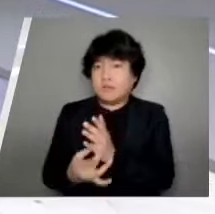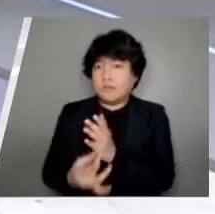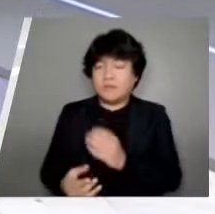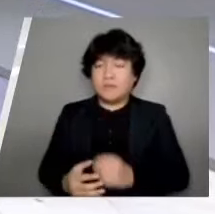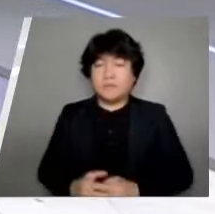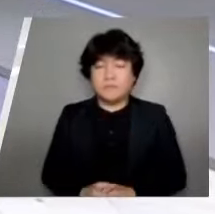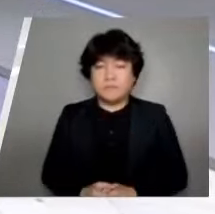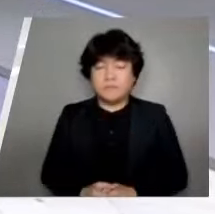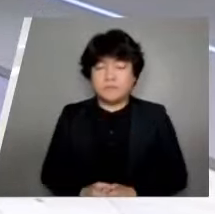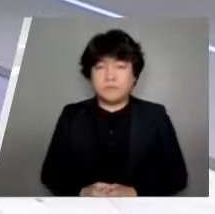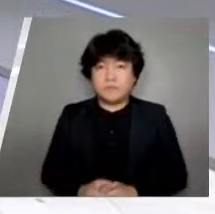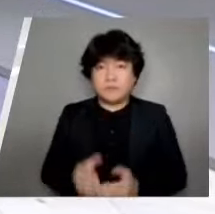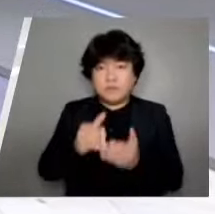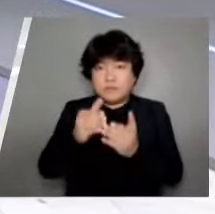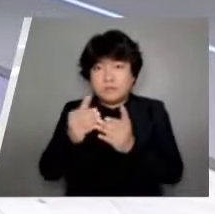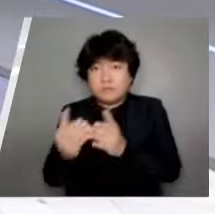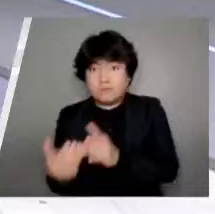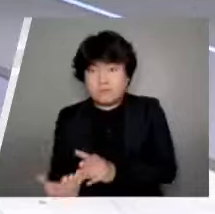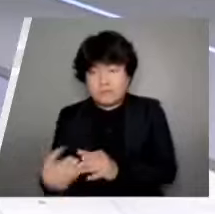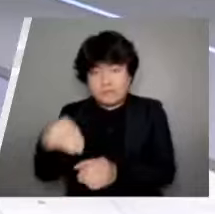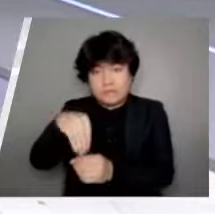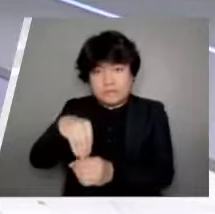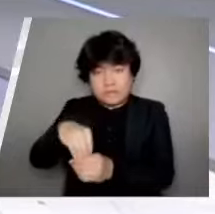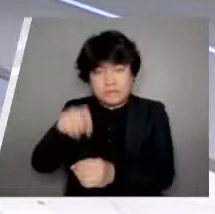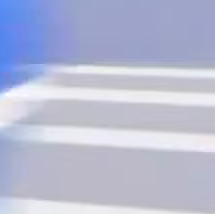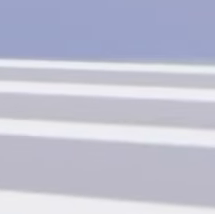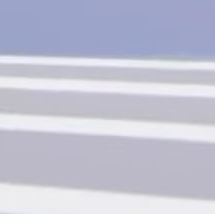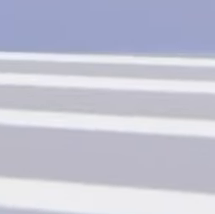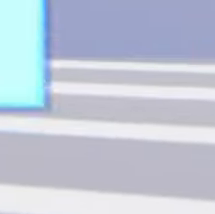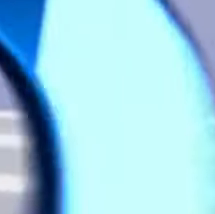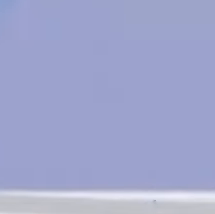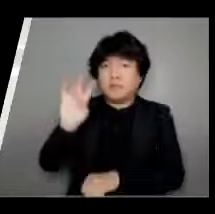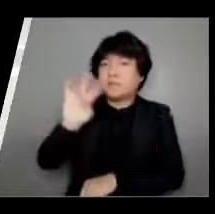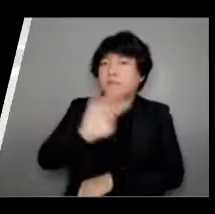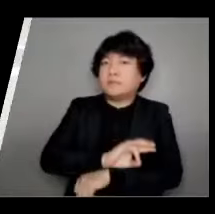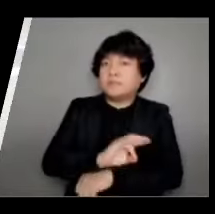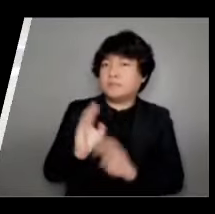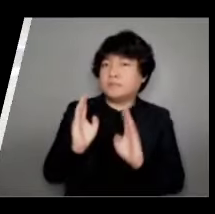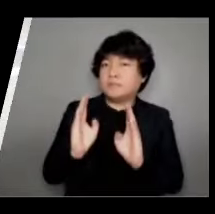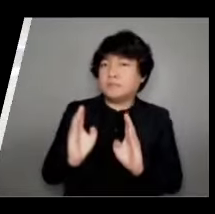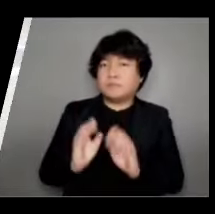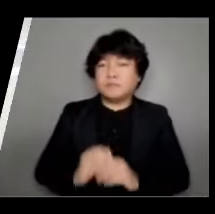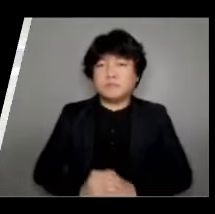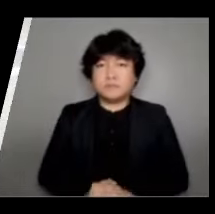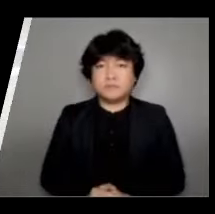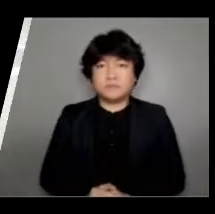langis sa loob ng 7 araw. Saksi si Raffy Tima.